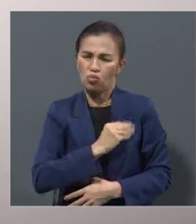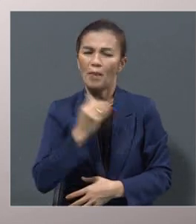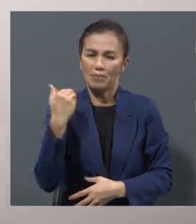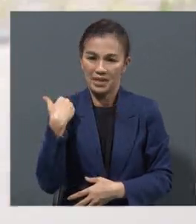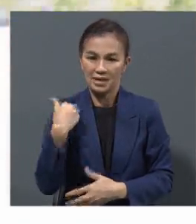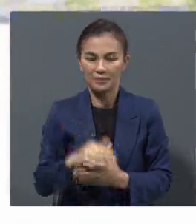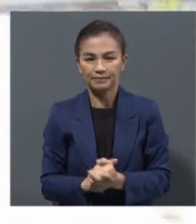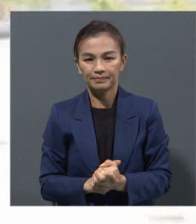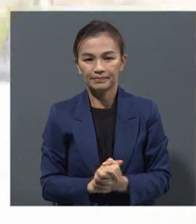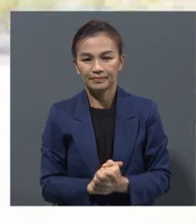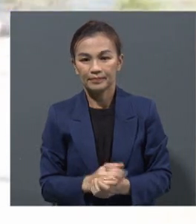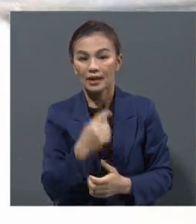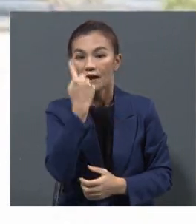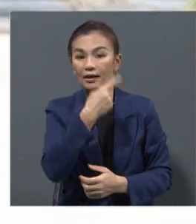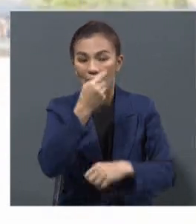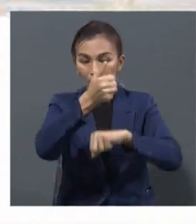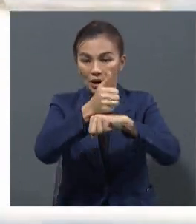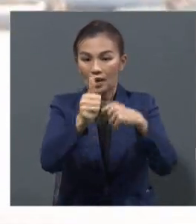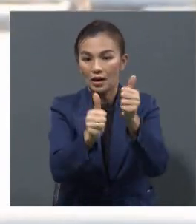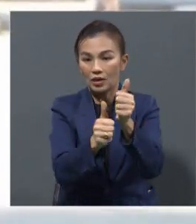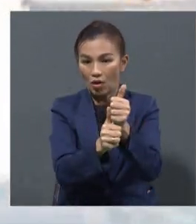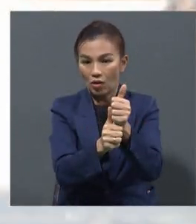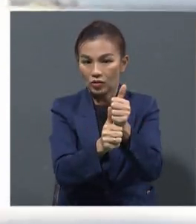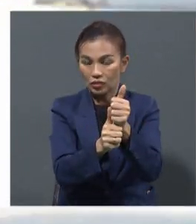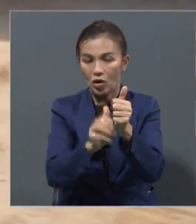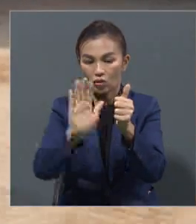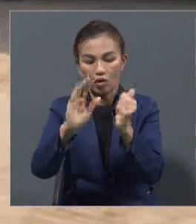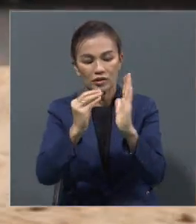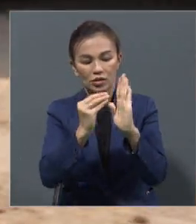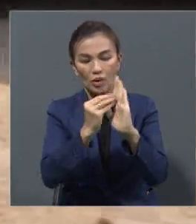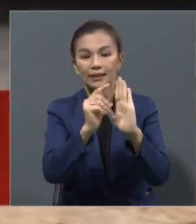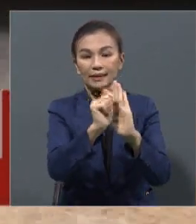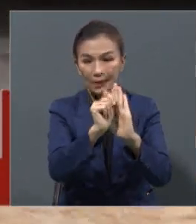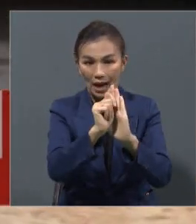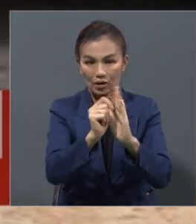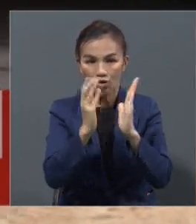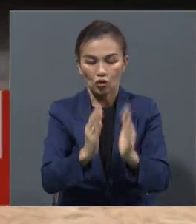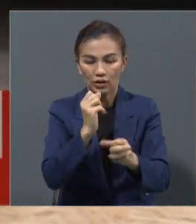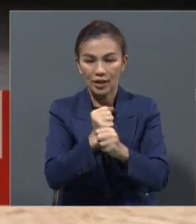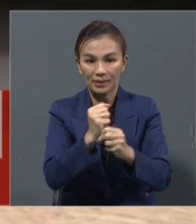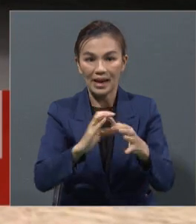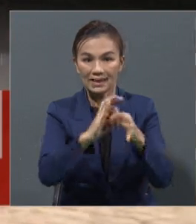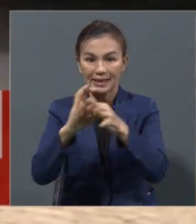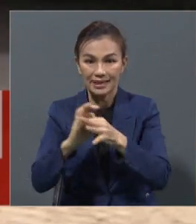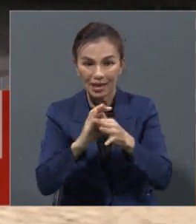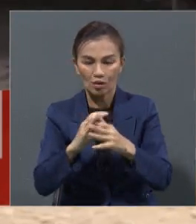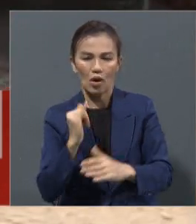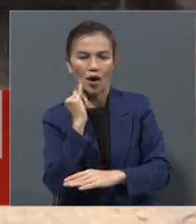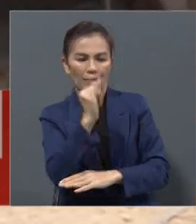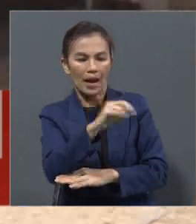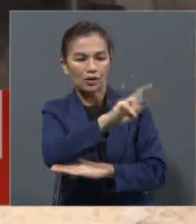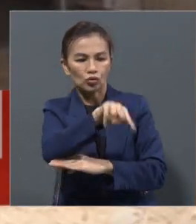สุรพลวงษ์สุขพิสารองผู้ว่าราชการจังหวัดตากพร้อมด้วยหน่วยงานที่เกี่ยวข้องลงพื้นที่ไปตรวจสอบความพร้อมของโรงพัก